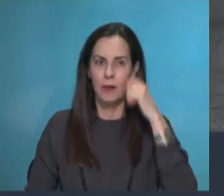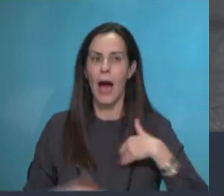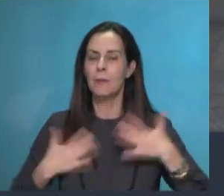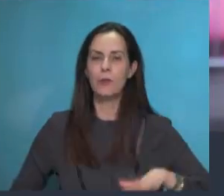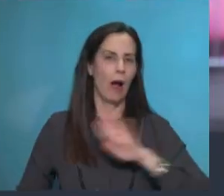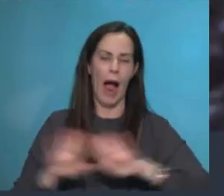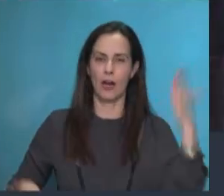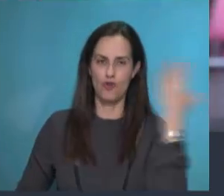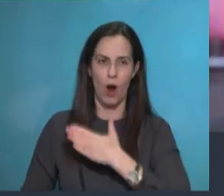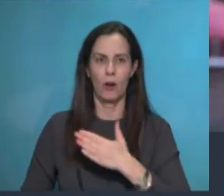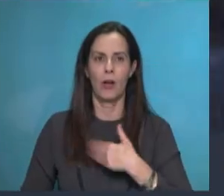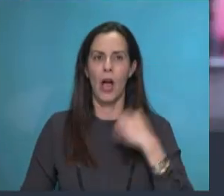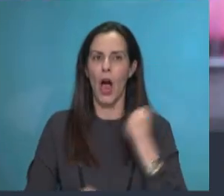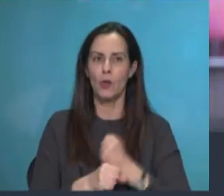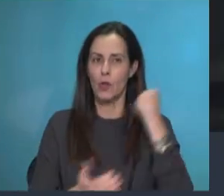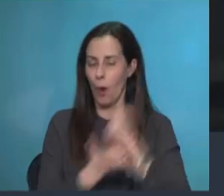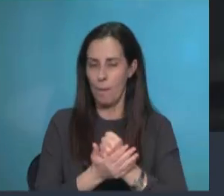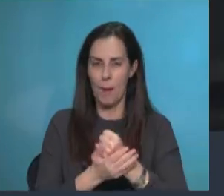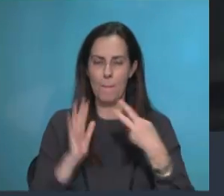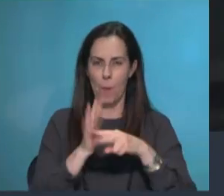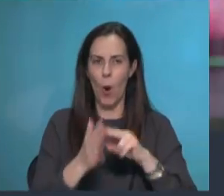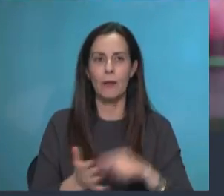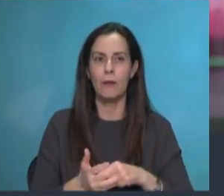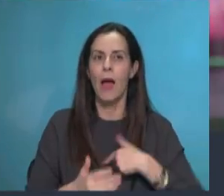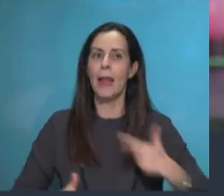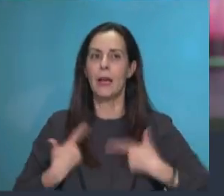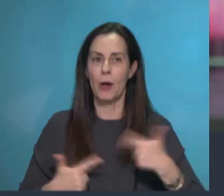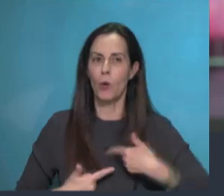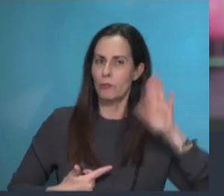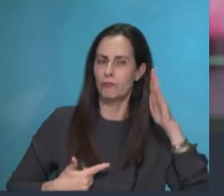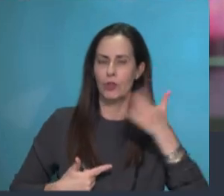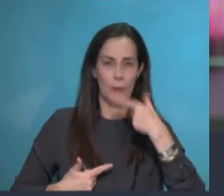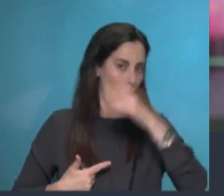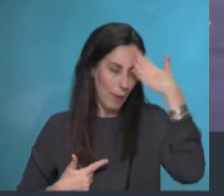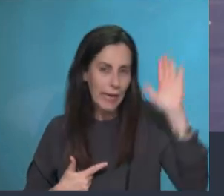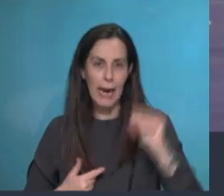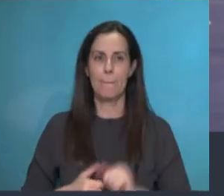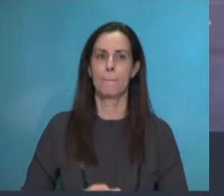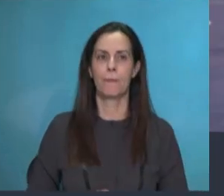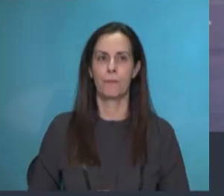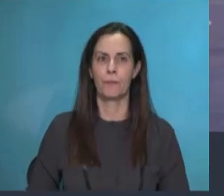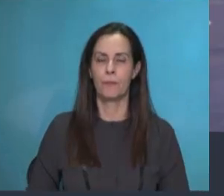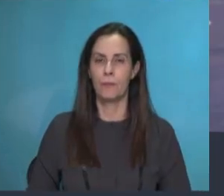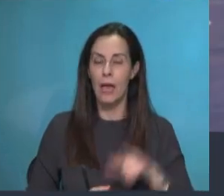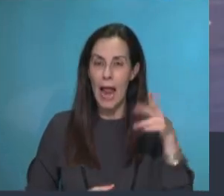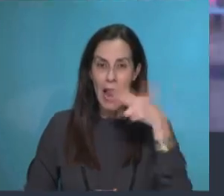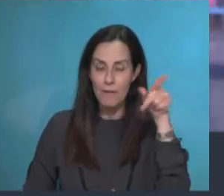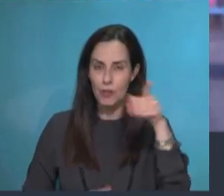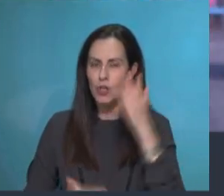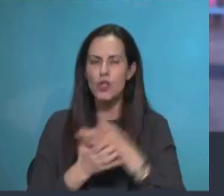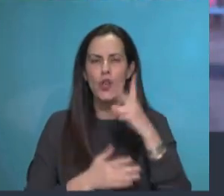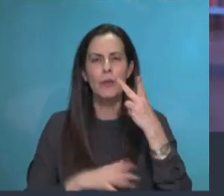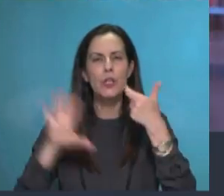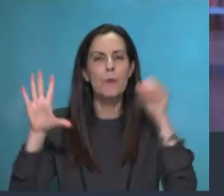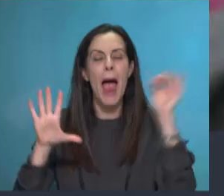רק בשחור. אני עושה PhD בפוליטיקה מגדרית. אני חיים. אני יוצאת למקומות שישראלים לא מכירים. לוידאו הזה כבר יש יותר